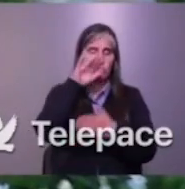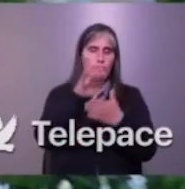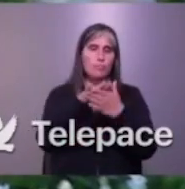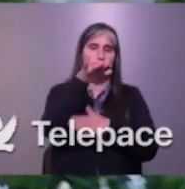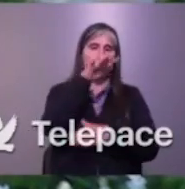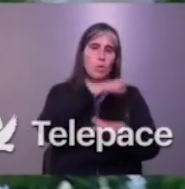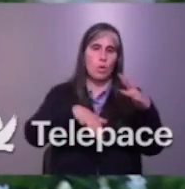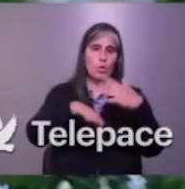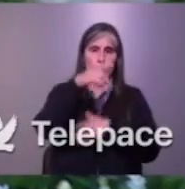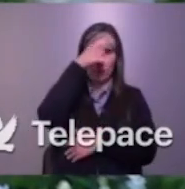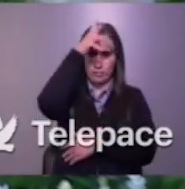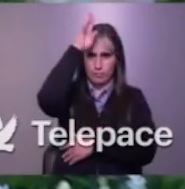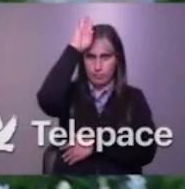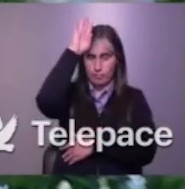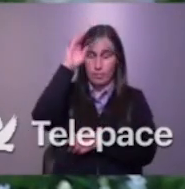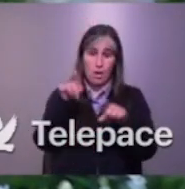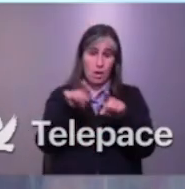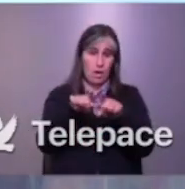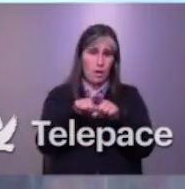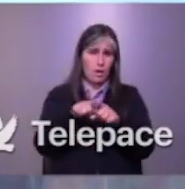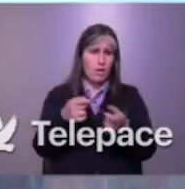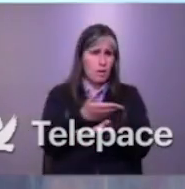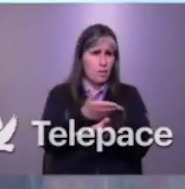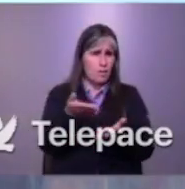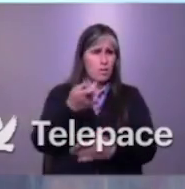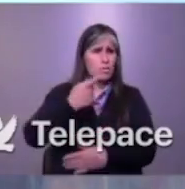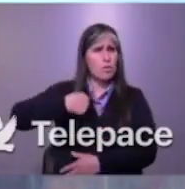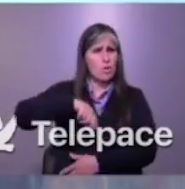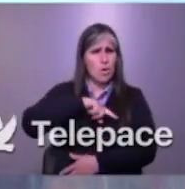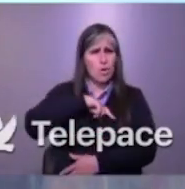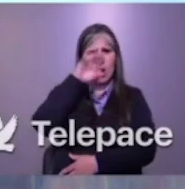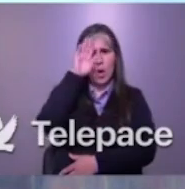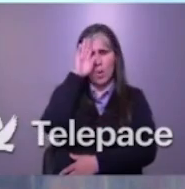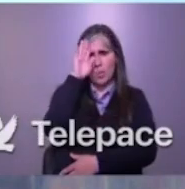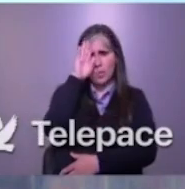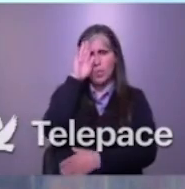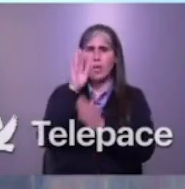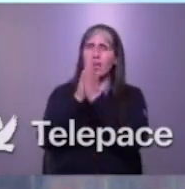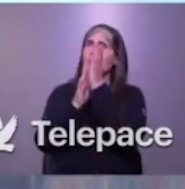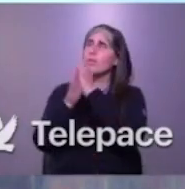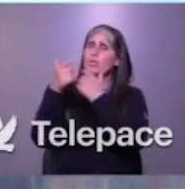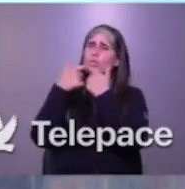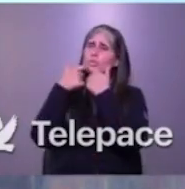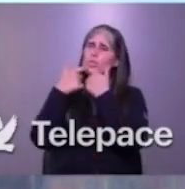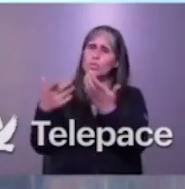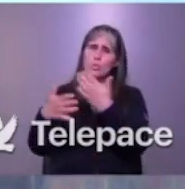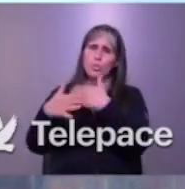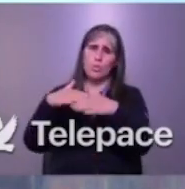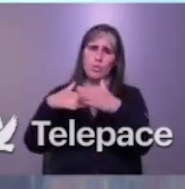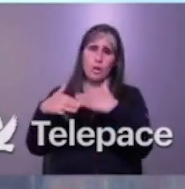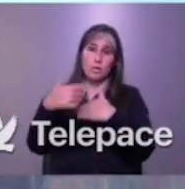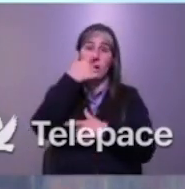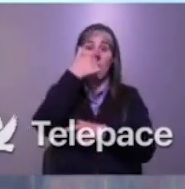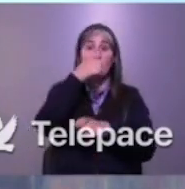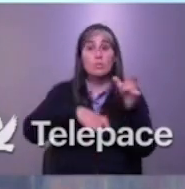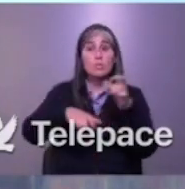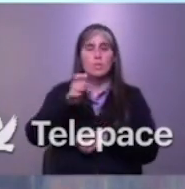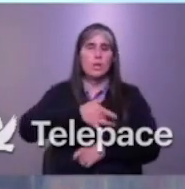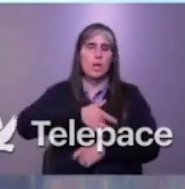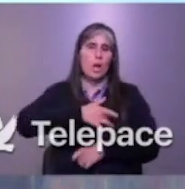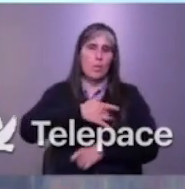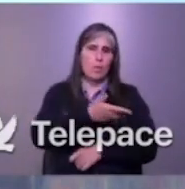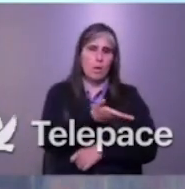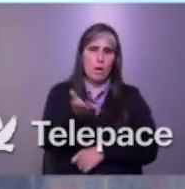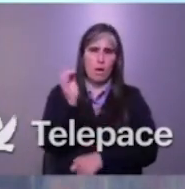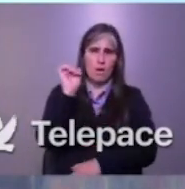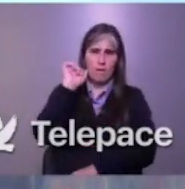Fratelli, noi sappiamo che tutto concorre al bene per quelli che amano Dio, per coloro che